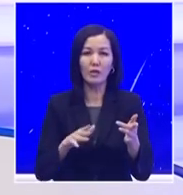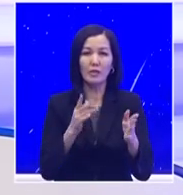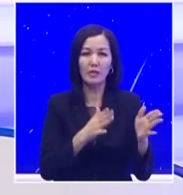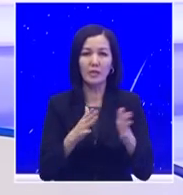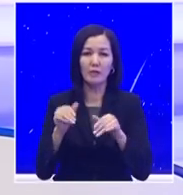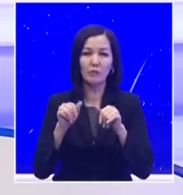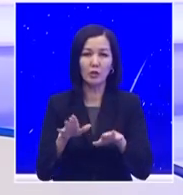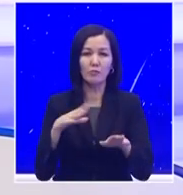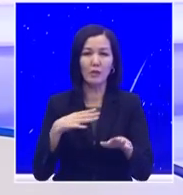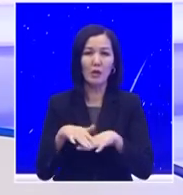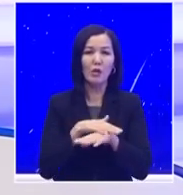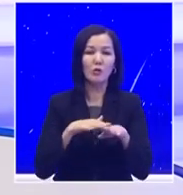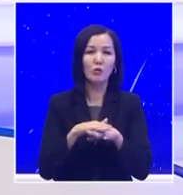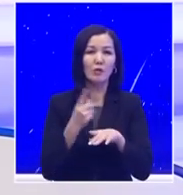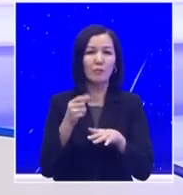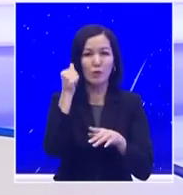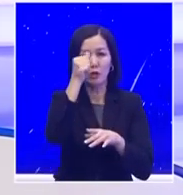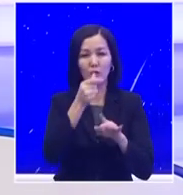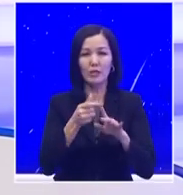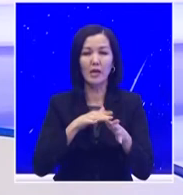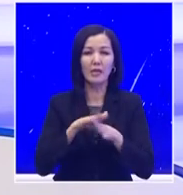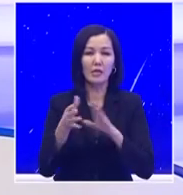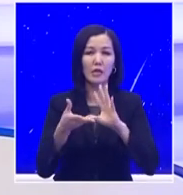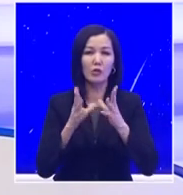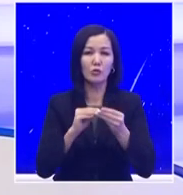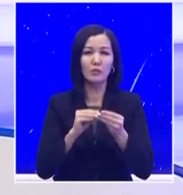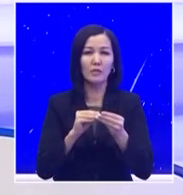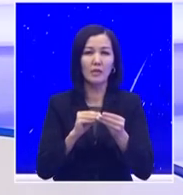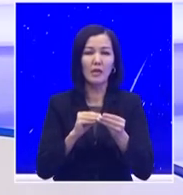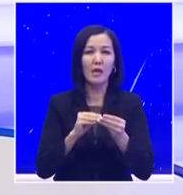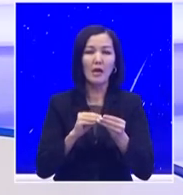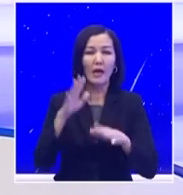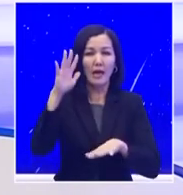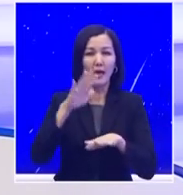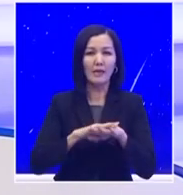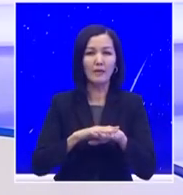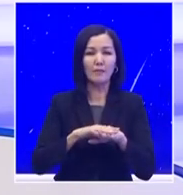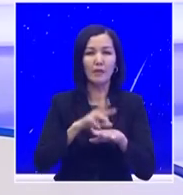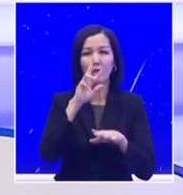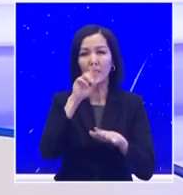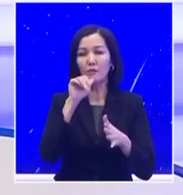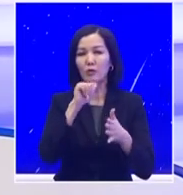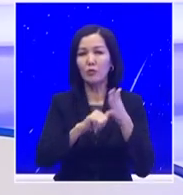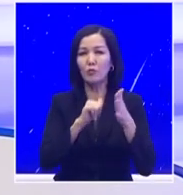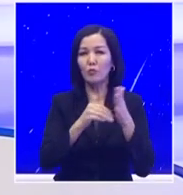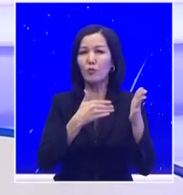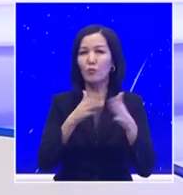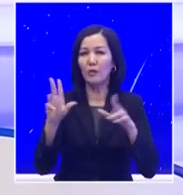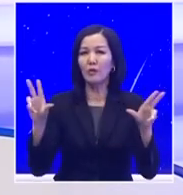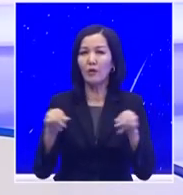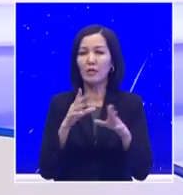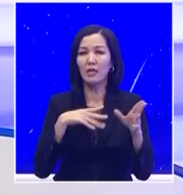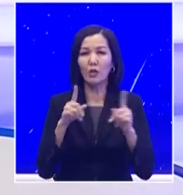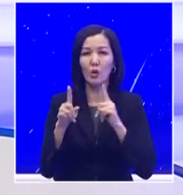тапты. Тұрғындар алдында бір жылда атқарған жұмыстарды тізген Бағдат Әлиев олқылықтарды оңалтуға уәде етті. Қорытынды есеп